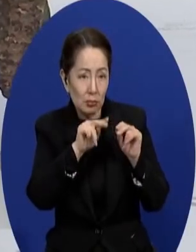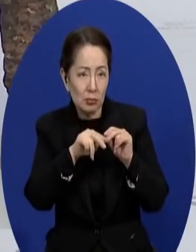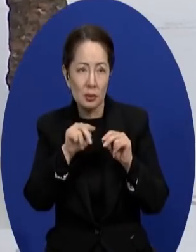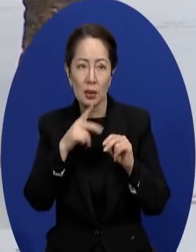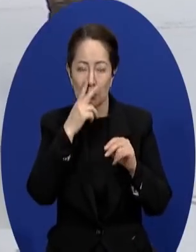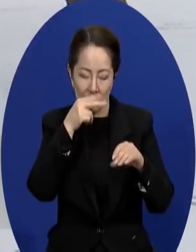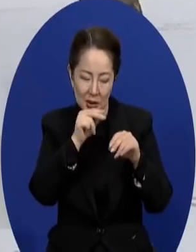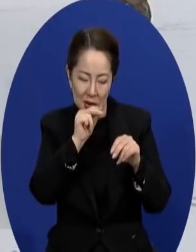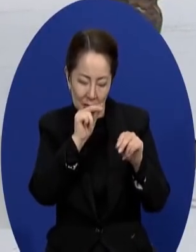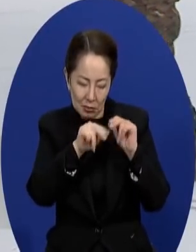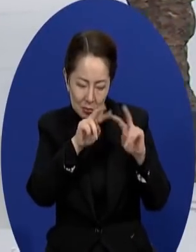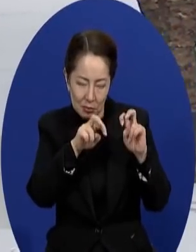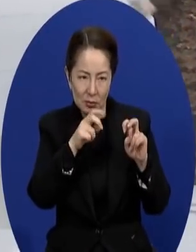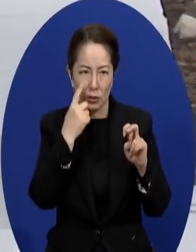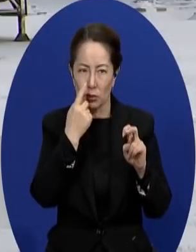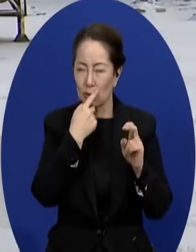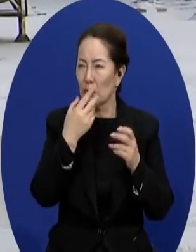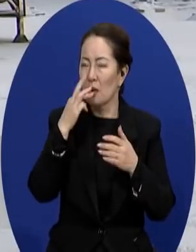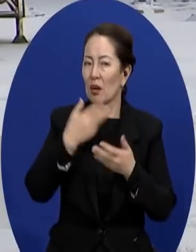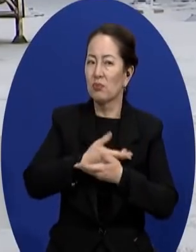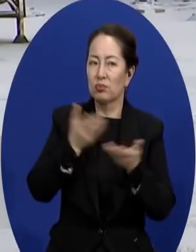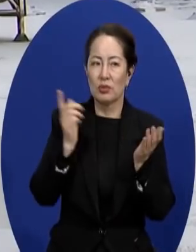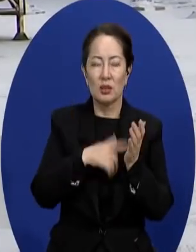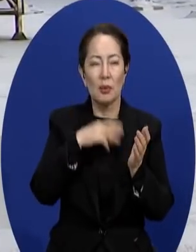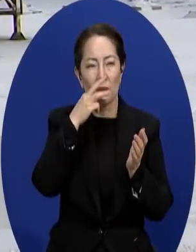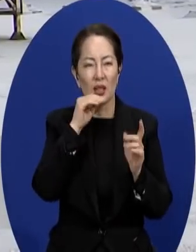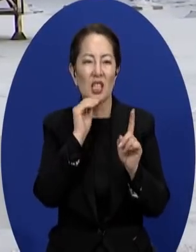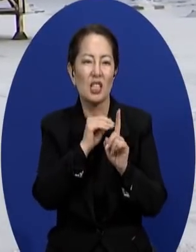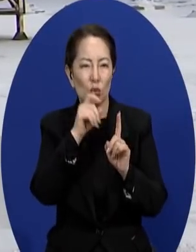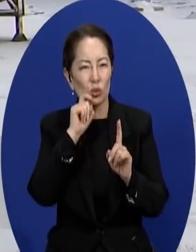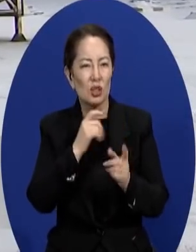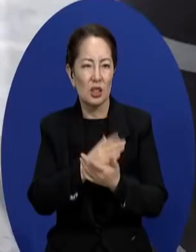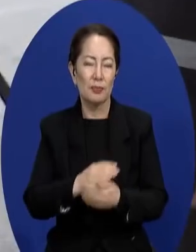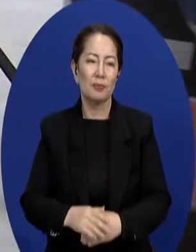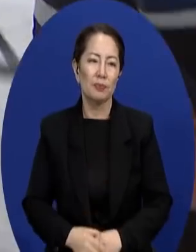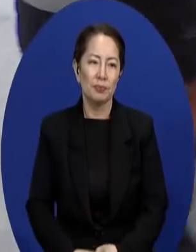үеэр шатхууны чанарыг шалгаж бодит байдлаар олон нийтэд мэдээлхийг хэвлэл мэдээллийн хүсэж байсан юм.